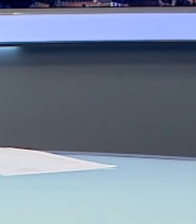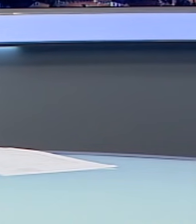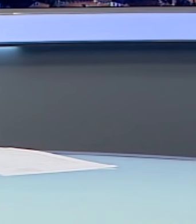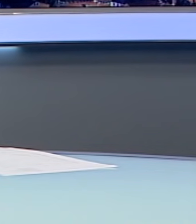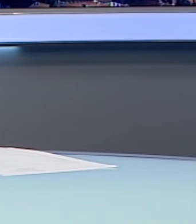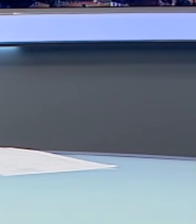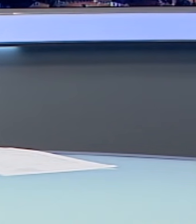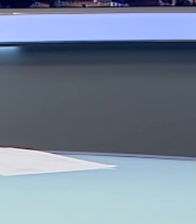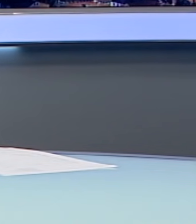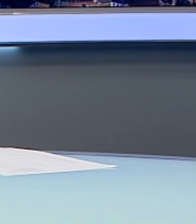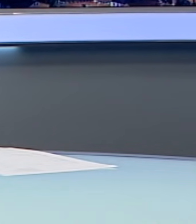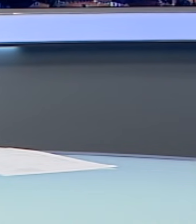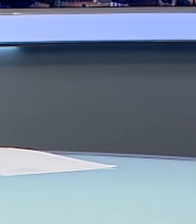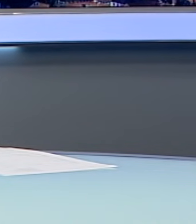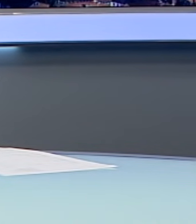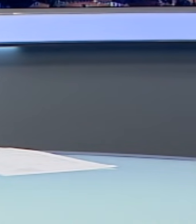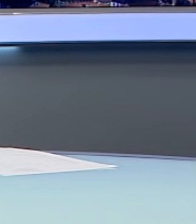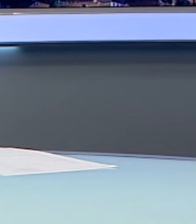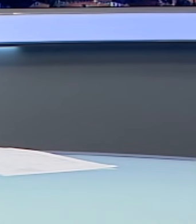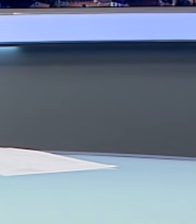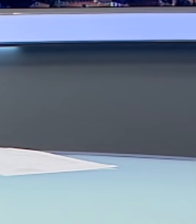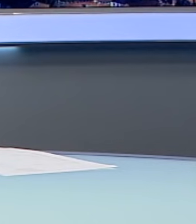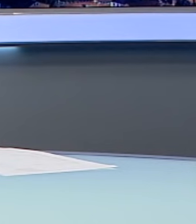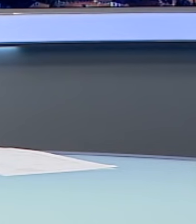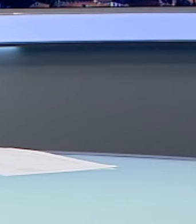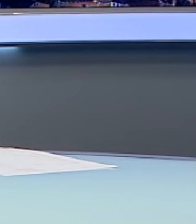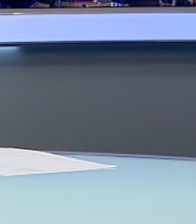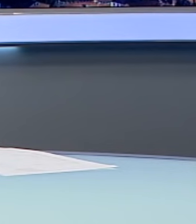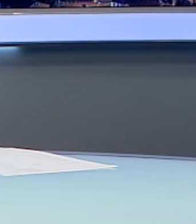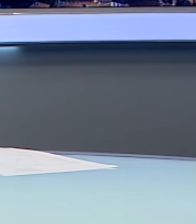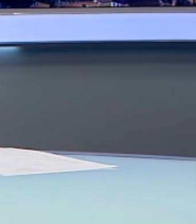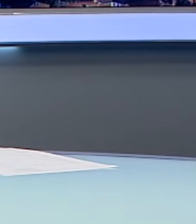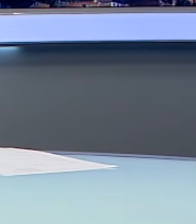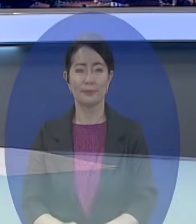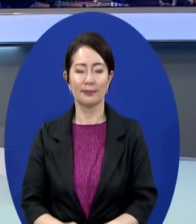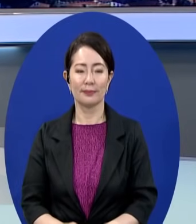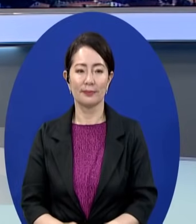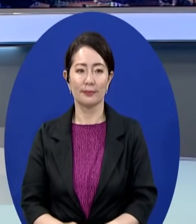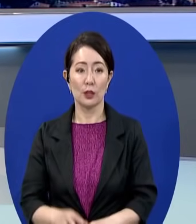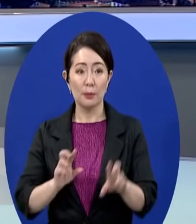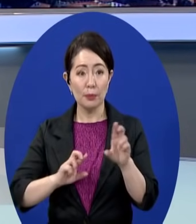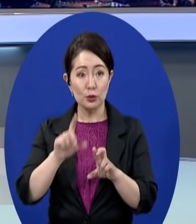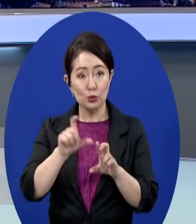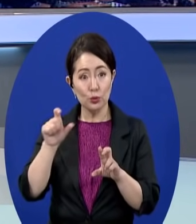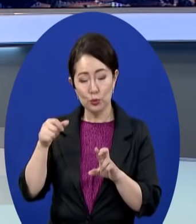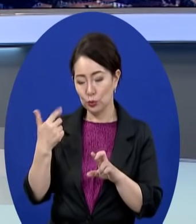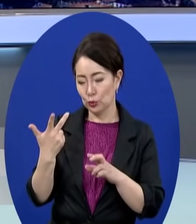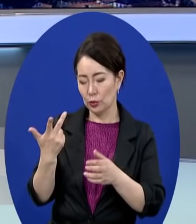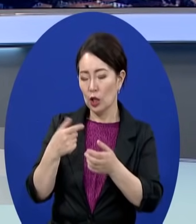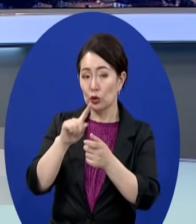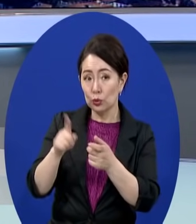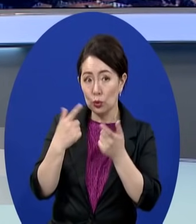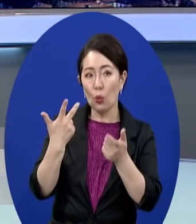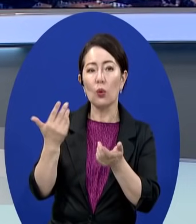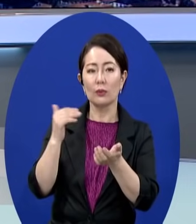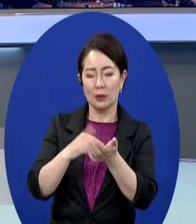Бизнес эрхлэгчдэд олгож байгаа зөвшөөрлийн тоо хэмжээг 3 дахин бууруулж зөвшөөрөл олгох үйл явцыг нээлттэй болгох хуулийн төслийг боловсруулсан байна. Зөвшөөрөл